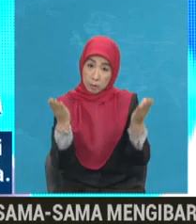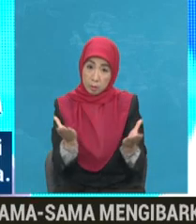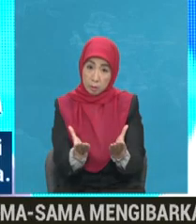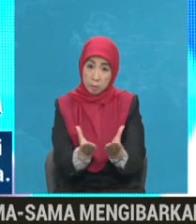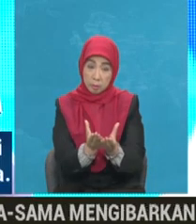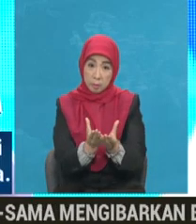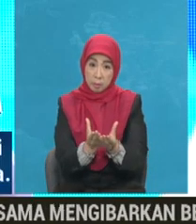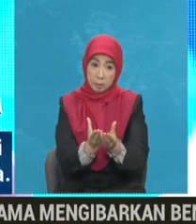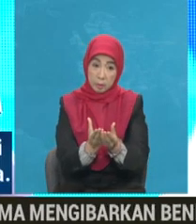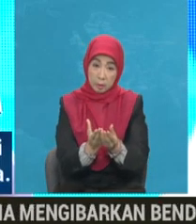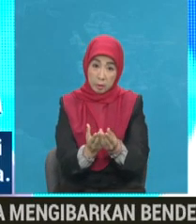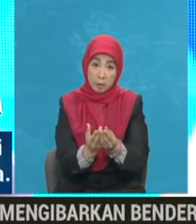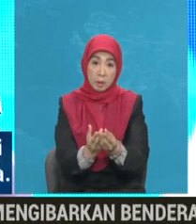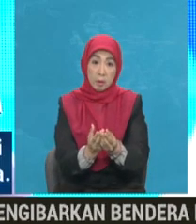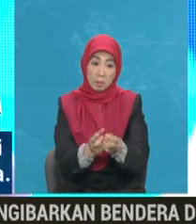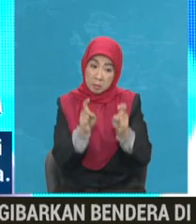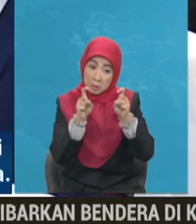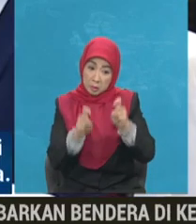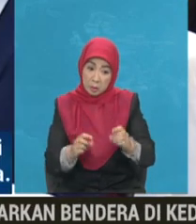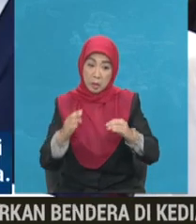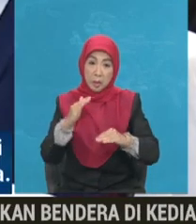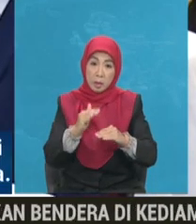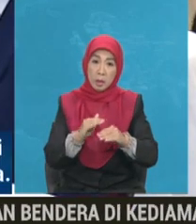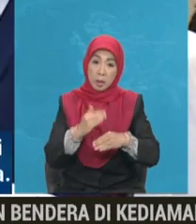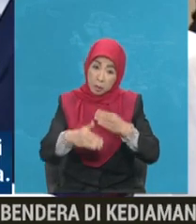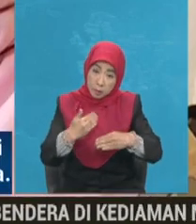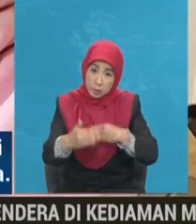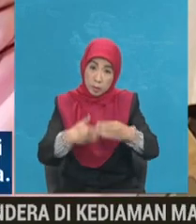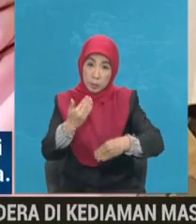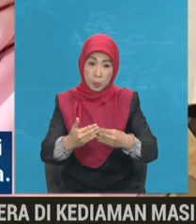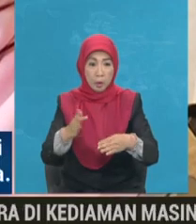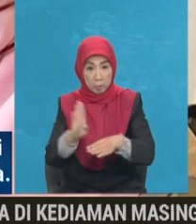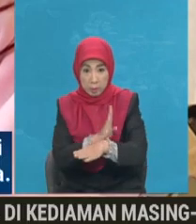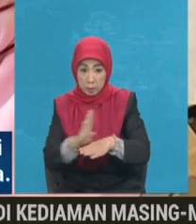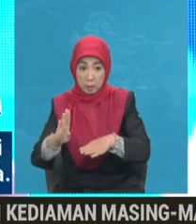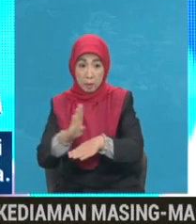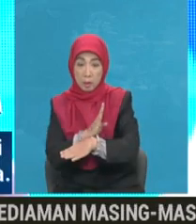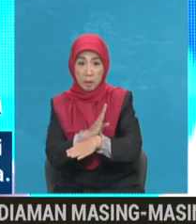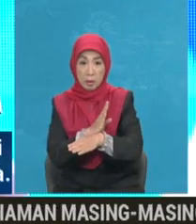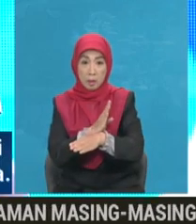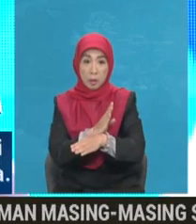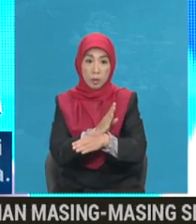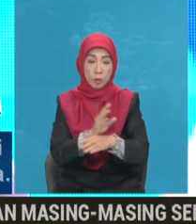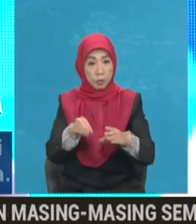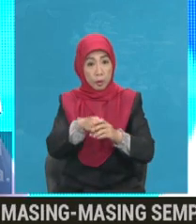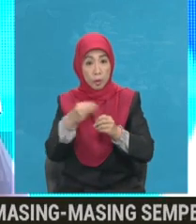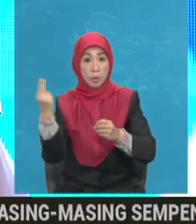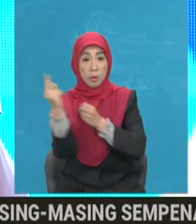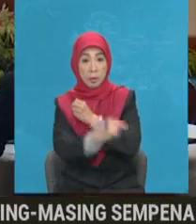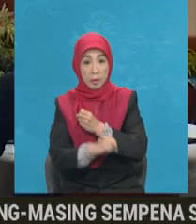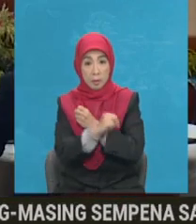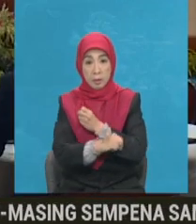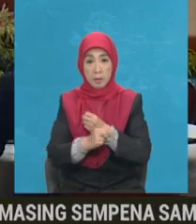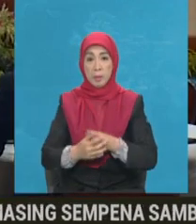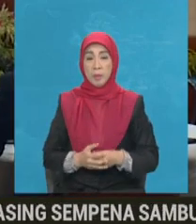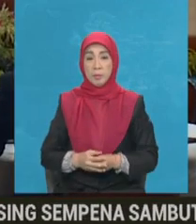unik regional konektifiti khasiat ubi improof to allow business and nipple to expand the office smoked